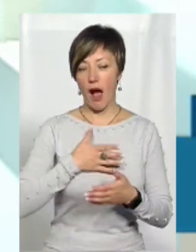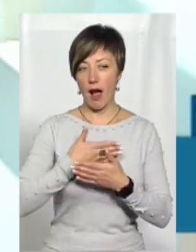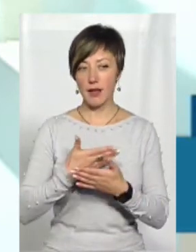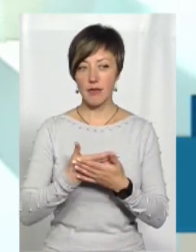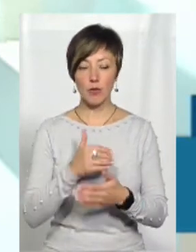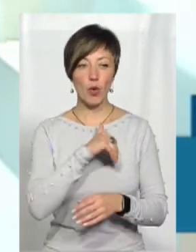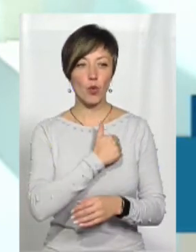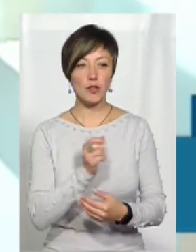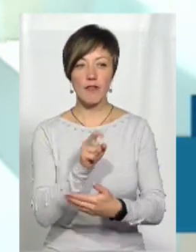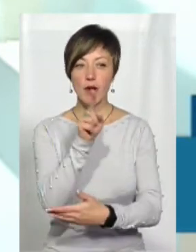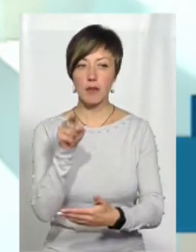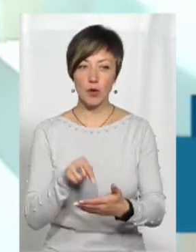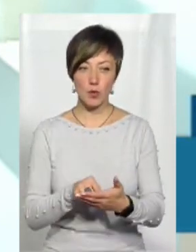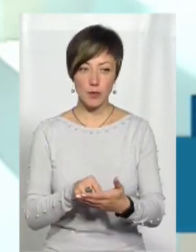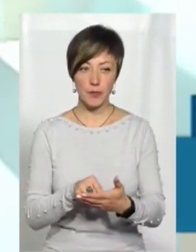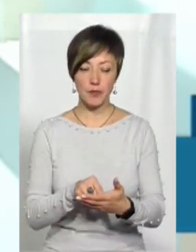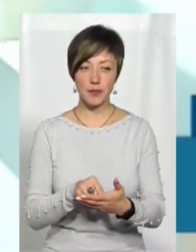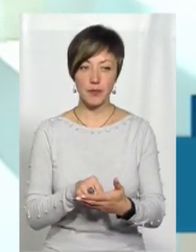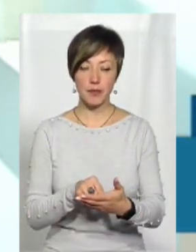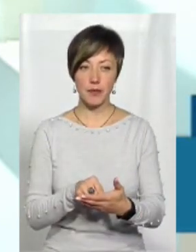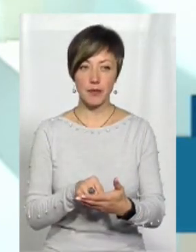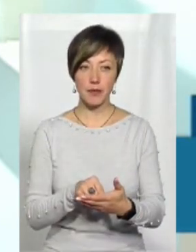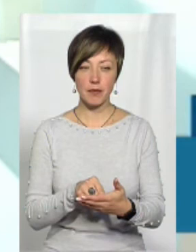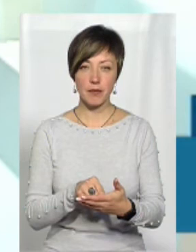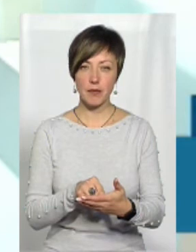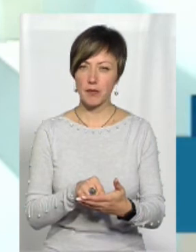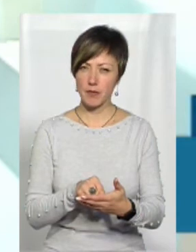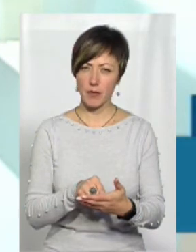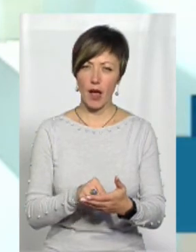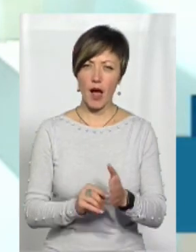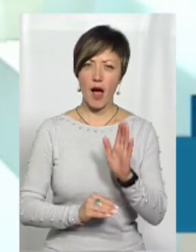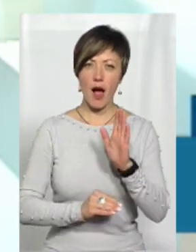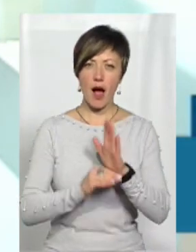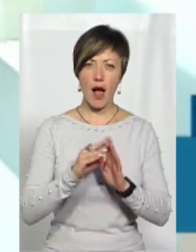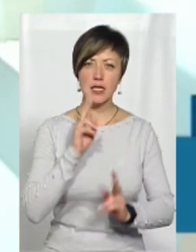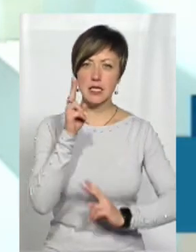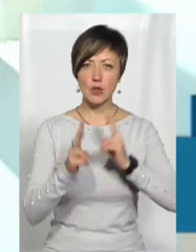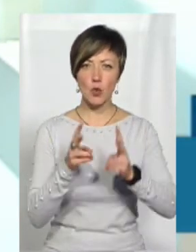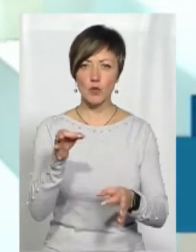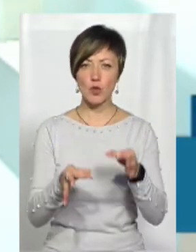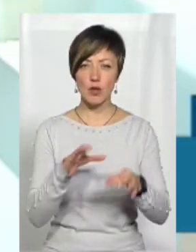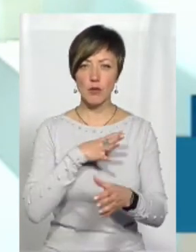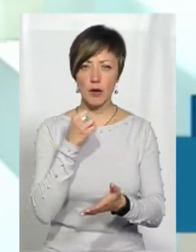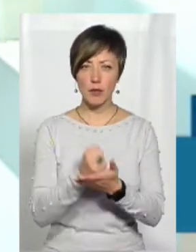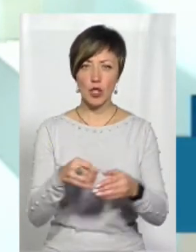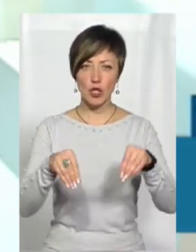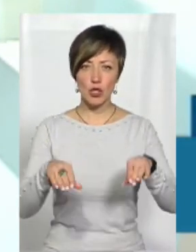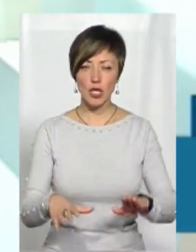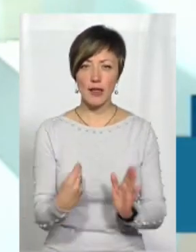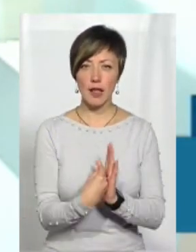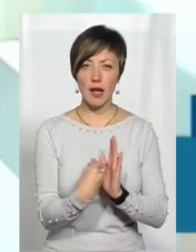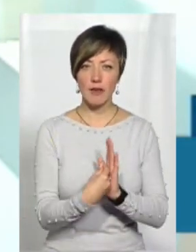Но мне хочется задать вопрос. В Конституционном суде было принято решение, что тарифы с 2016